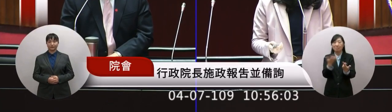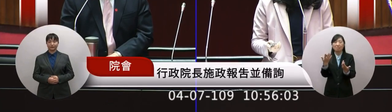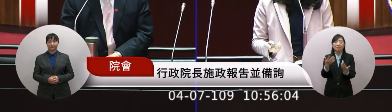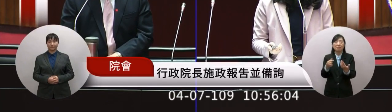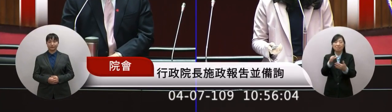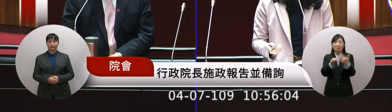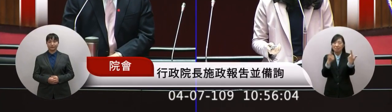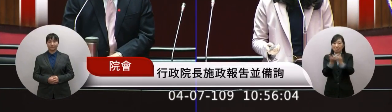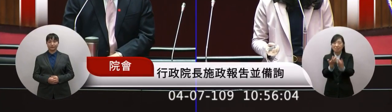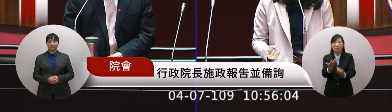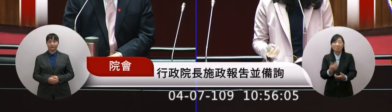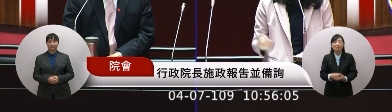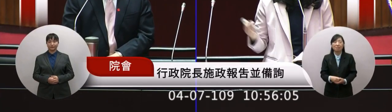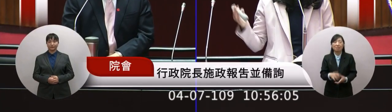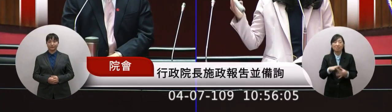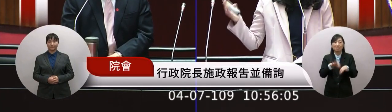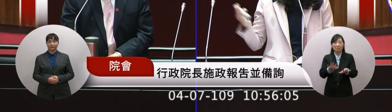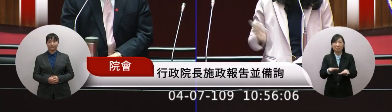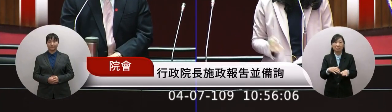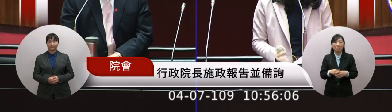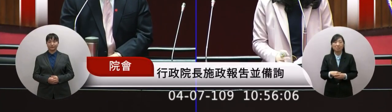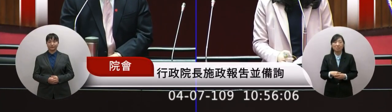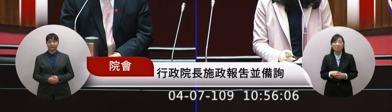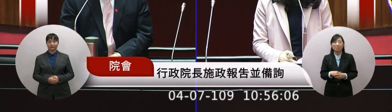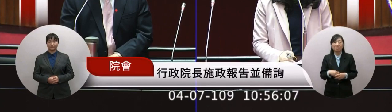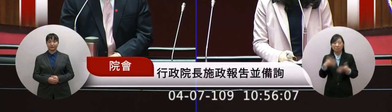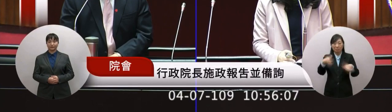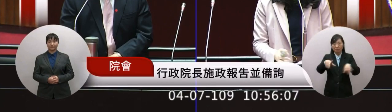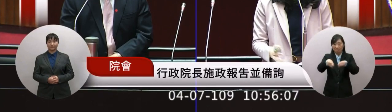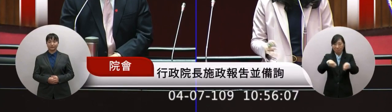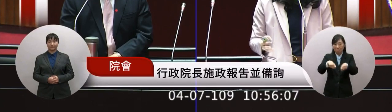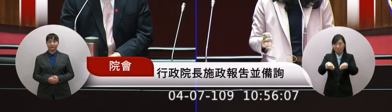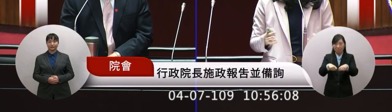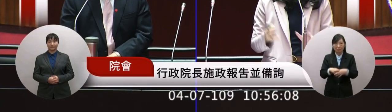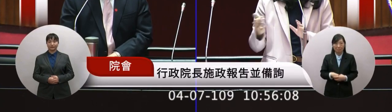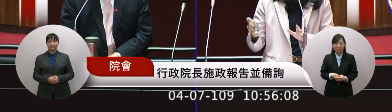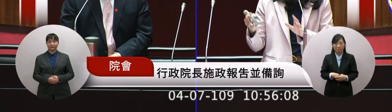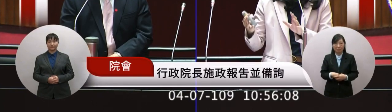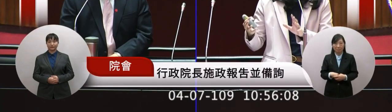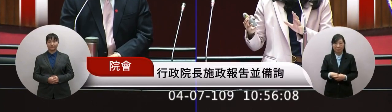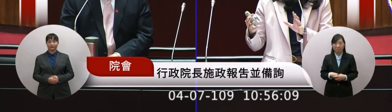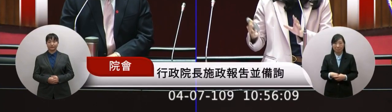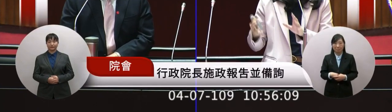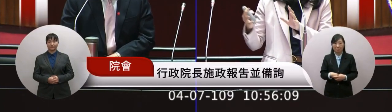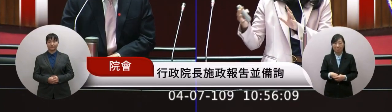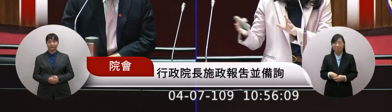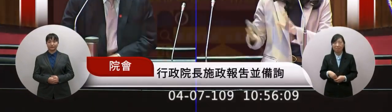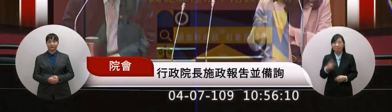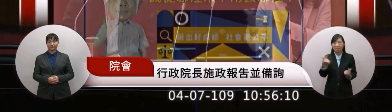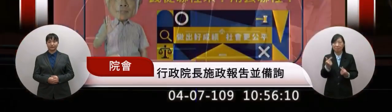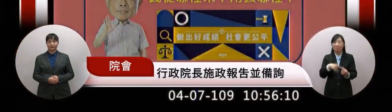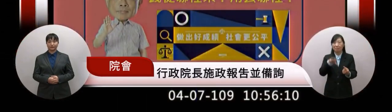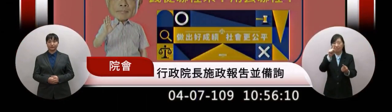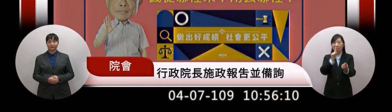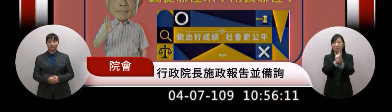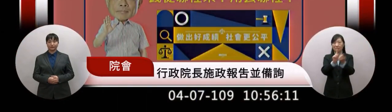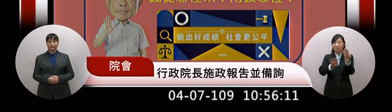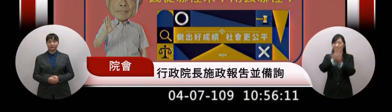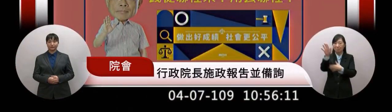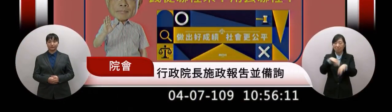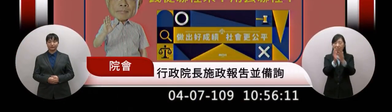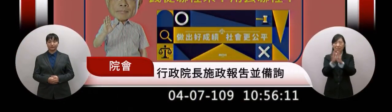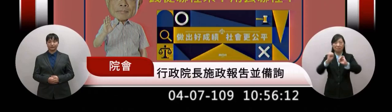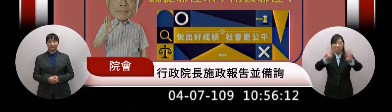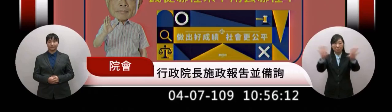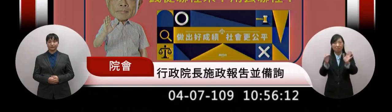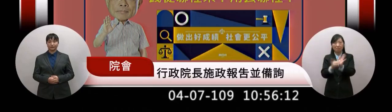所以在这部分的话，我们其实有看到吼，有很多的这些方案呢，其实会看到说他们可能先对外讲了一个数字，结